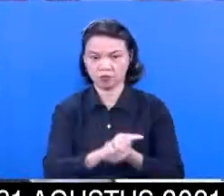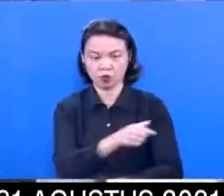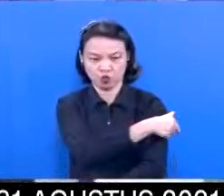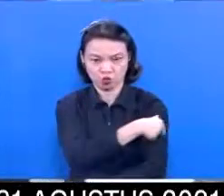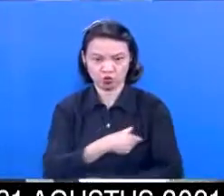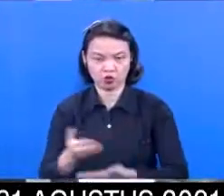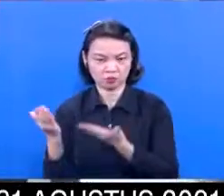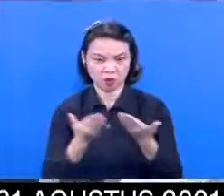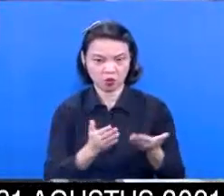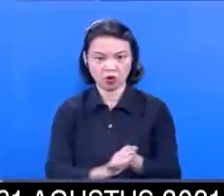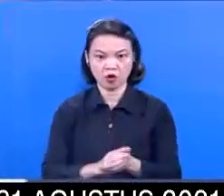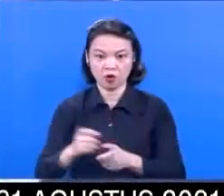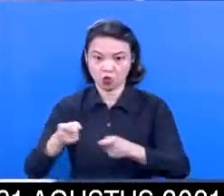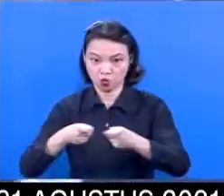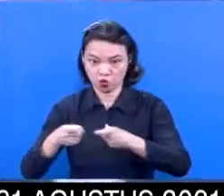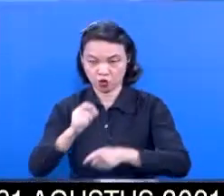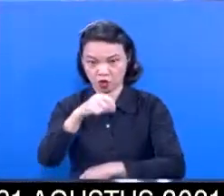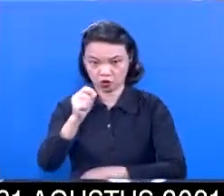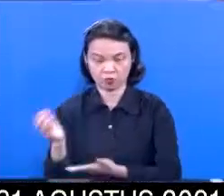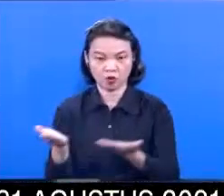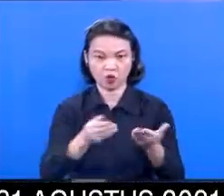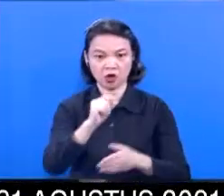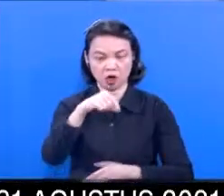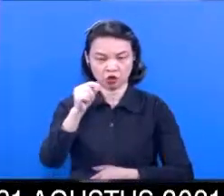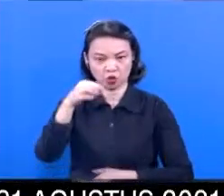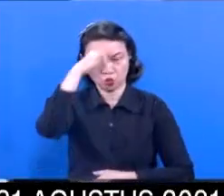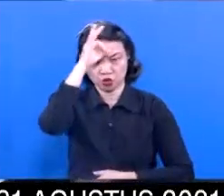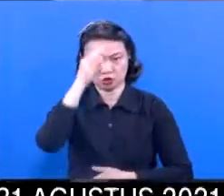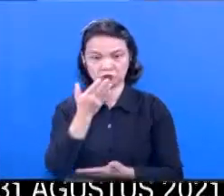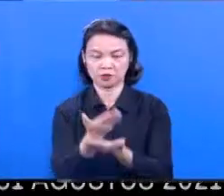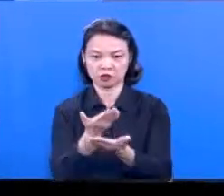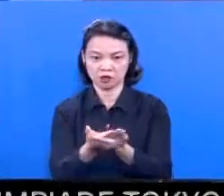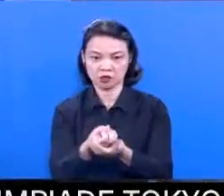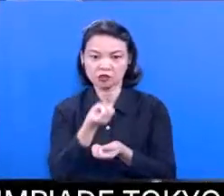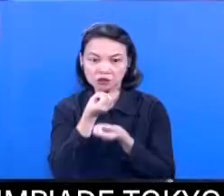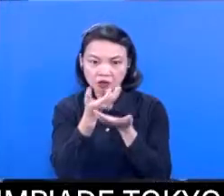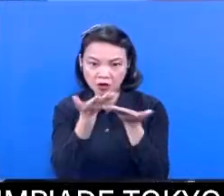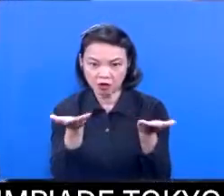penanggung jawab perusahaan ke Polda Metro Jaya untuk dimintai keterangan.